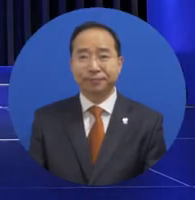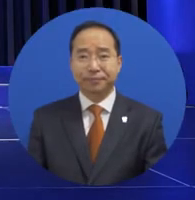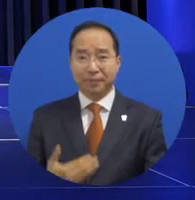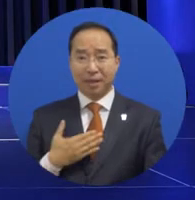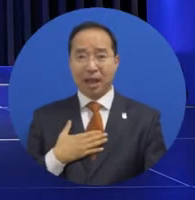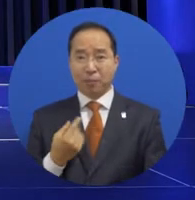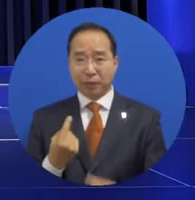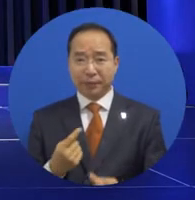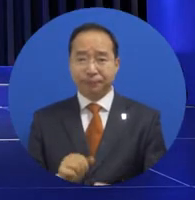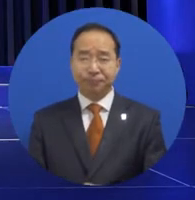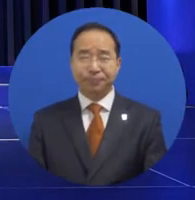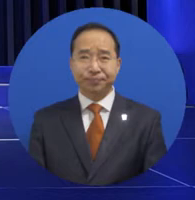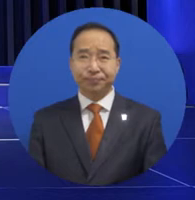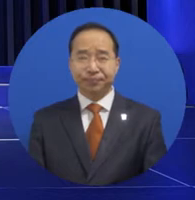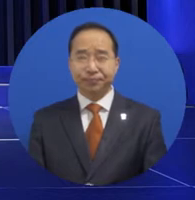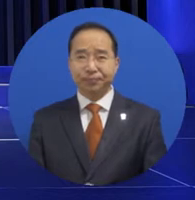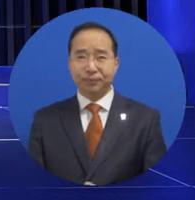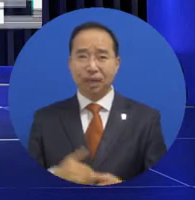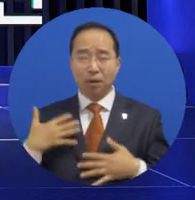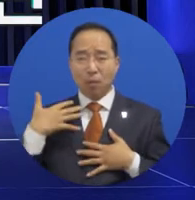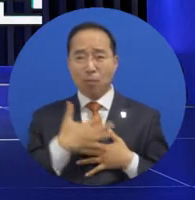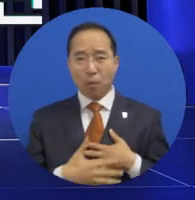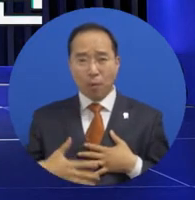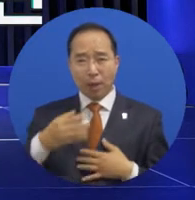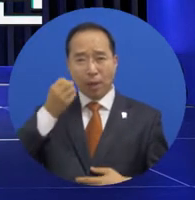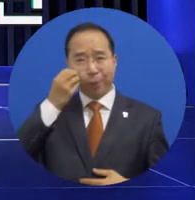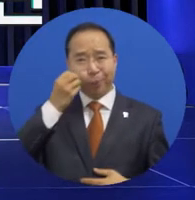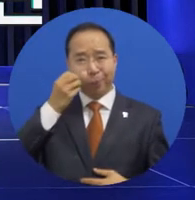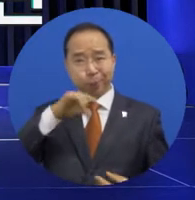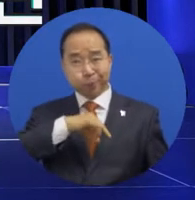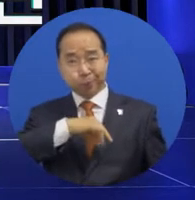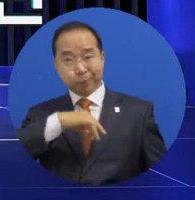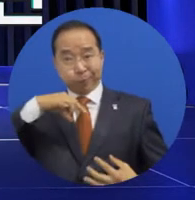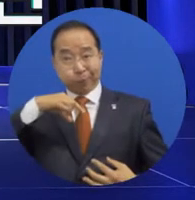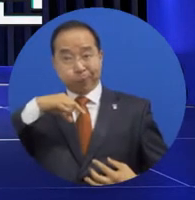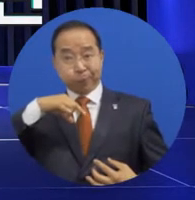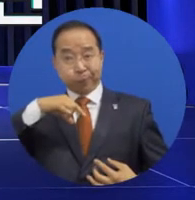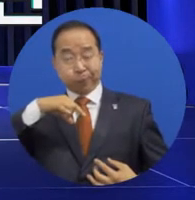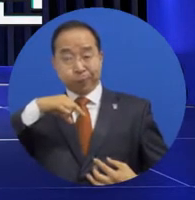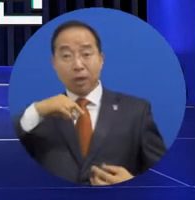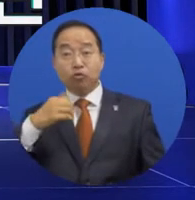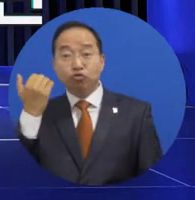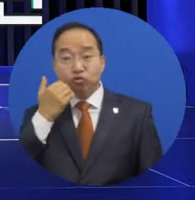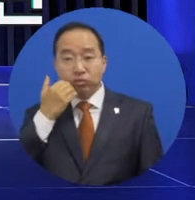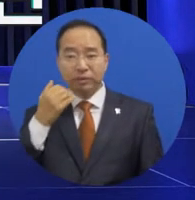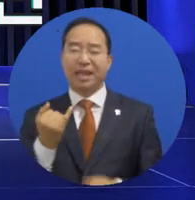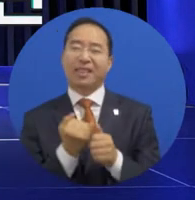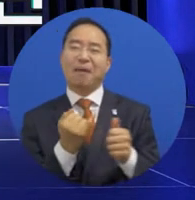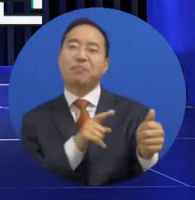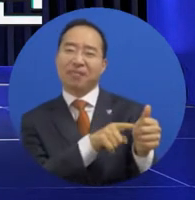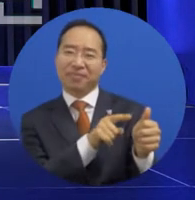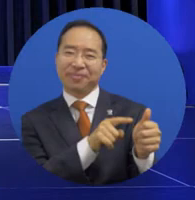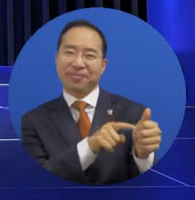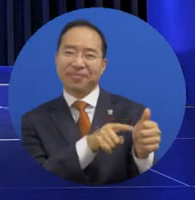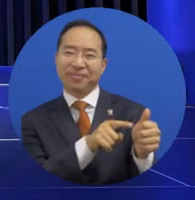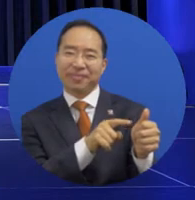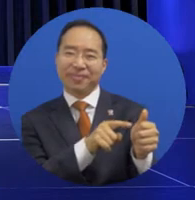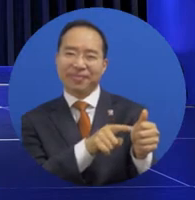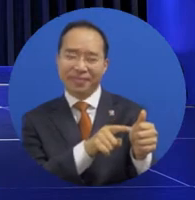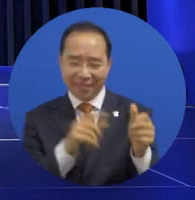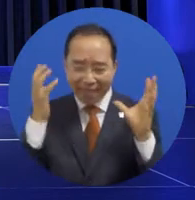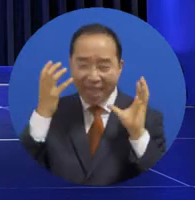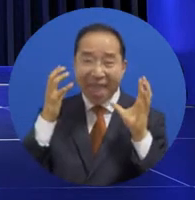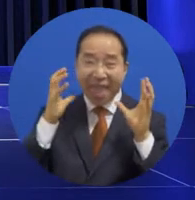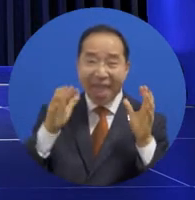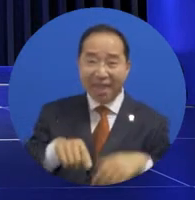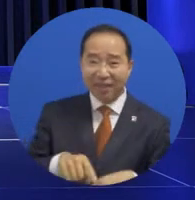저보다도요. 이 몸이 보내는 신호를 먼저 알아차린 건 저희 남편입니다. 저희 남편이 아이가